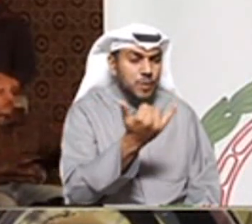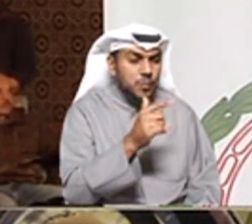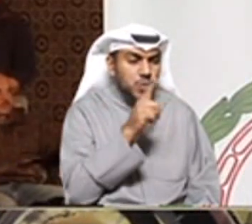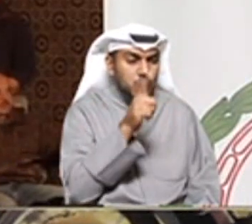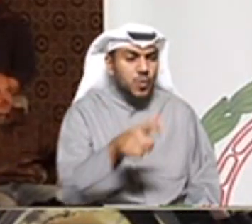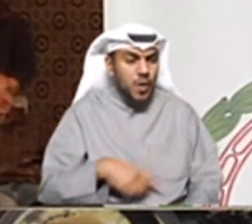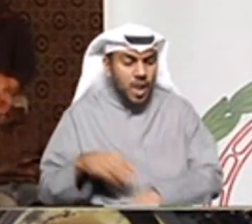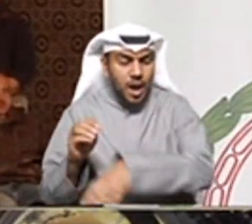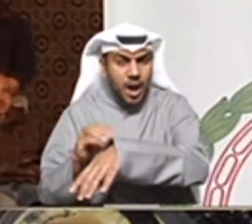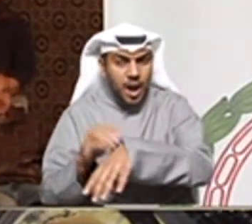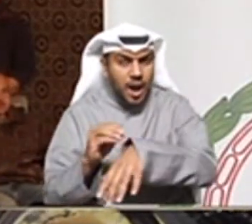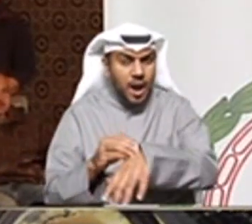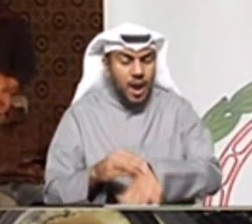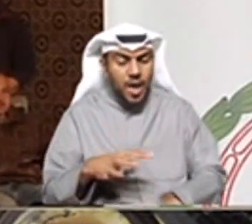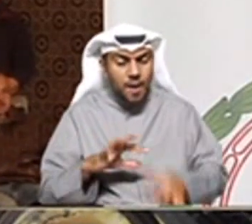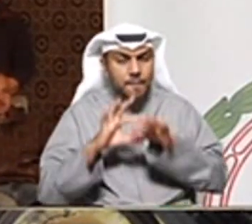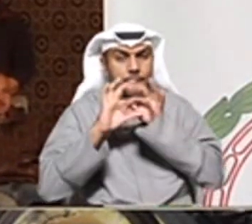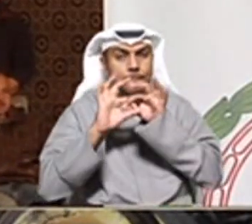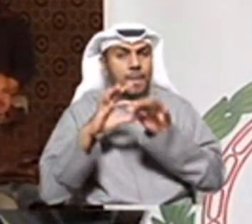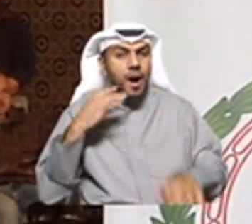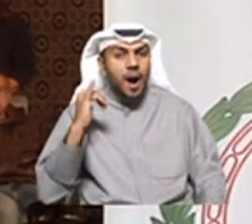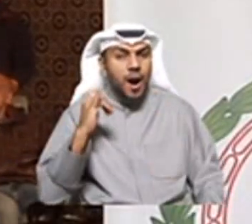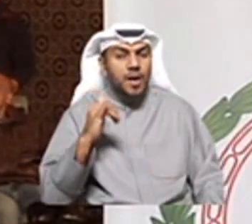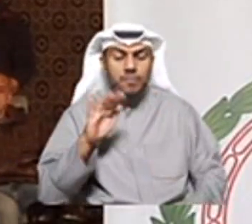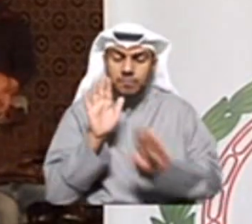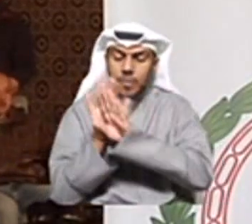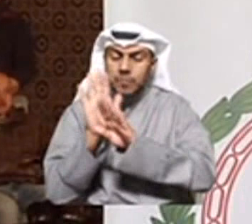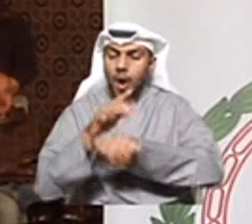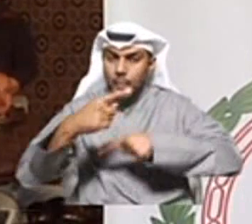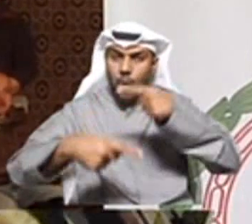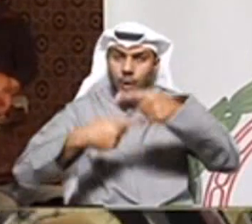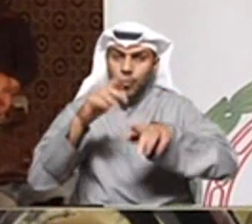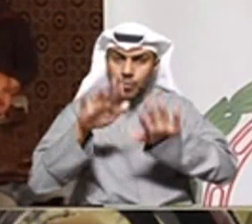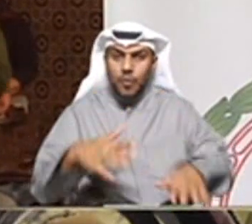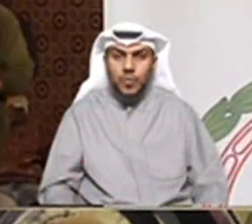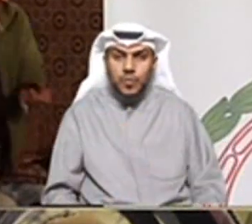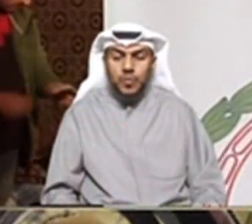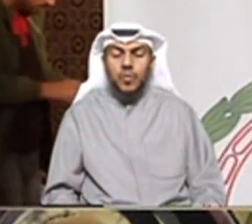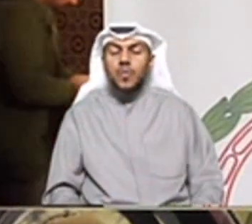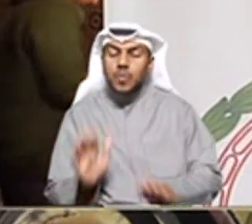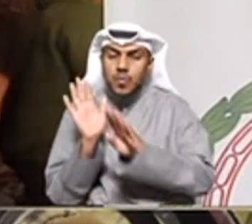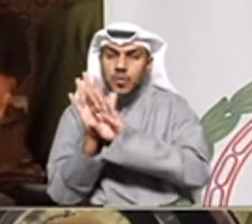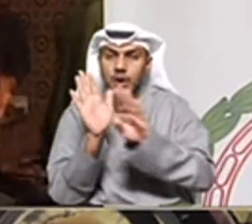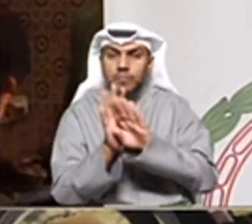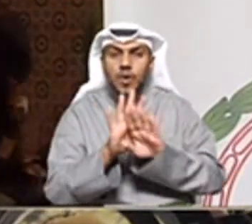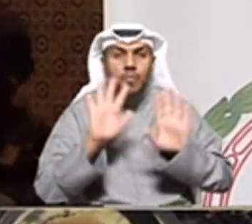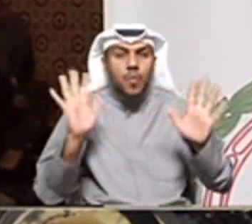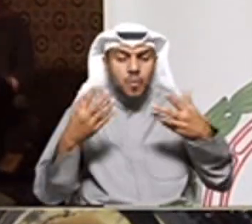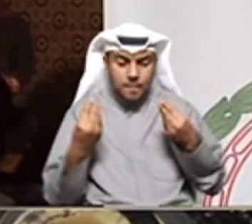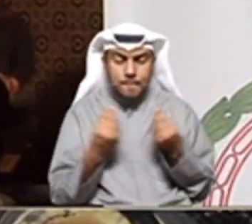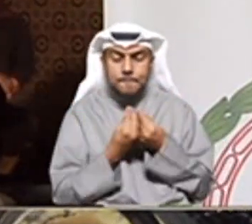البرلمان العربي داعم بشكل مستمر، وندعم كل توجهات